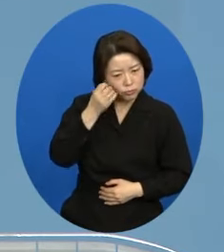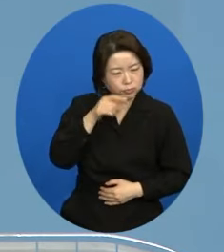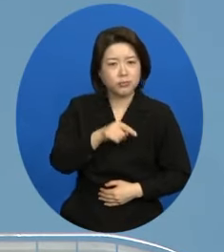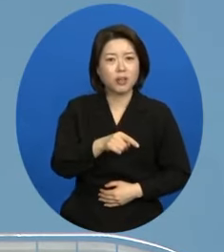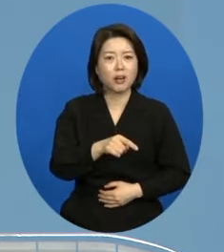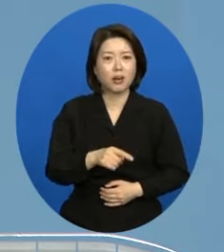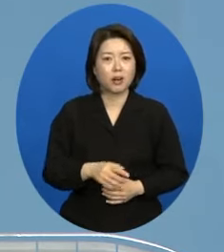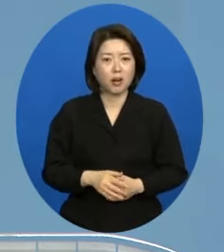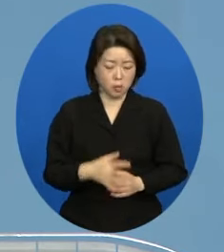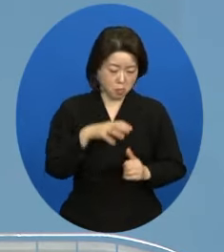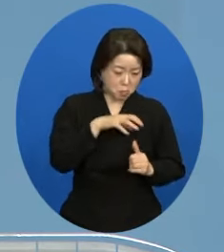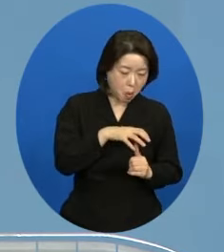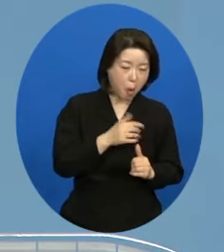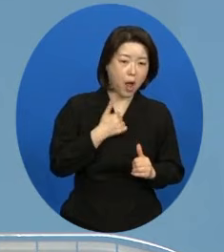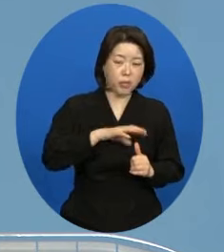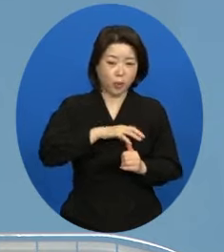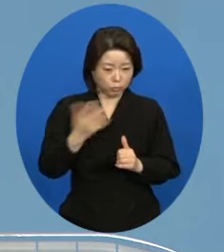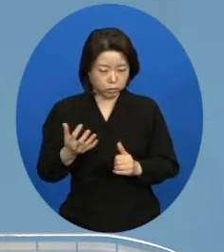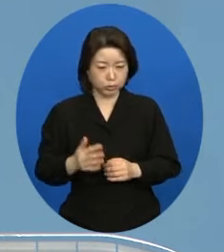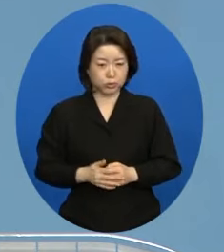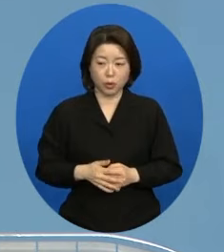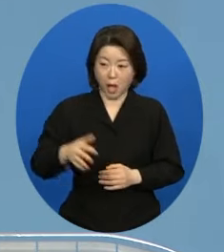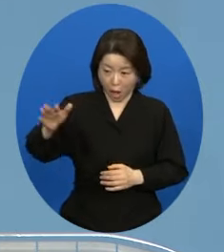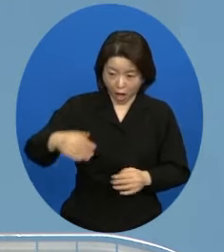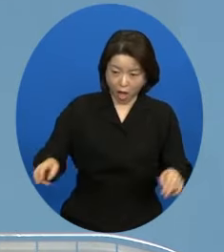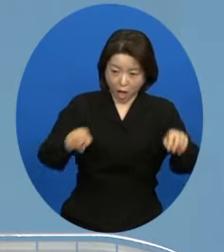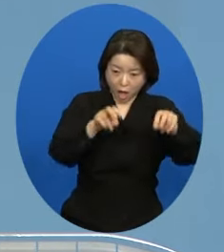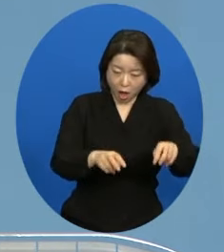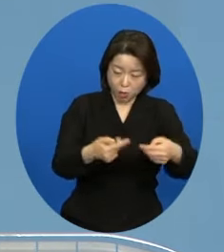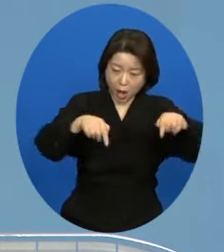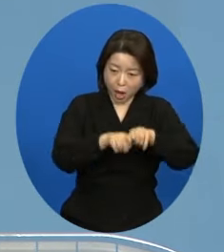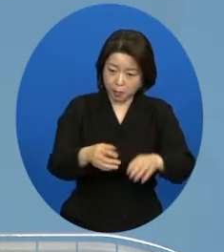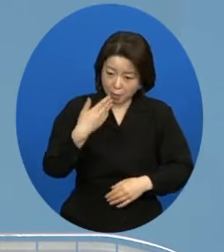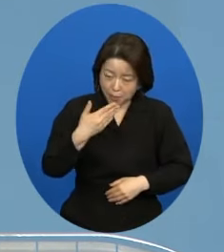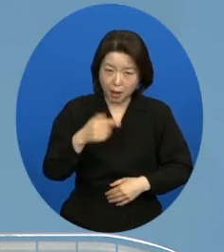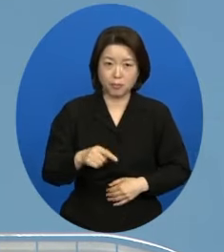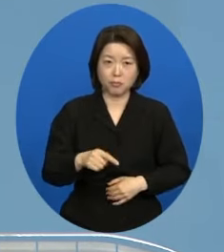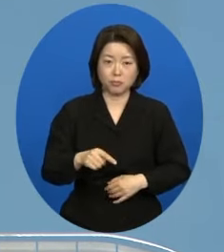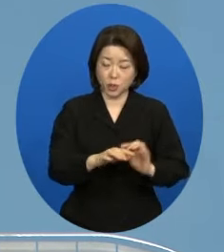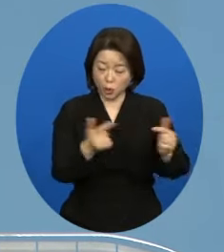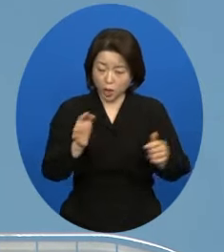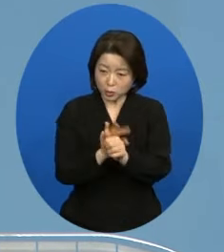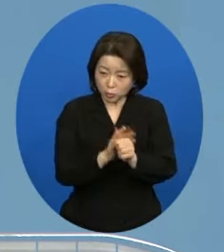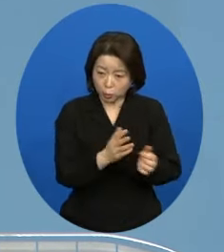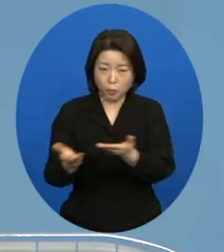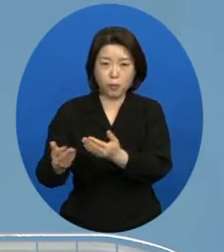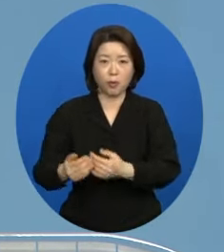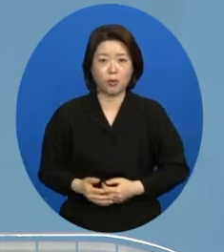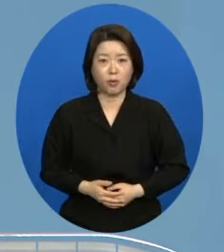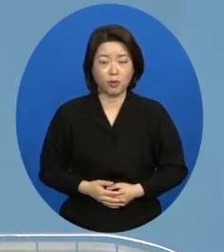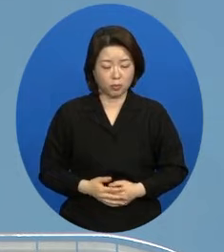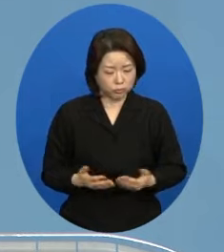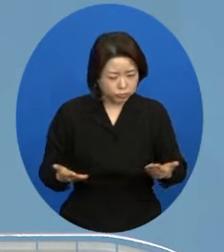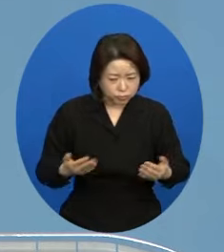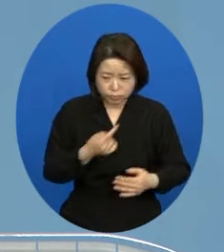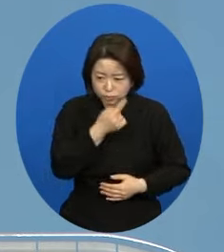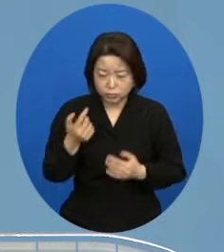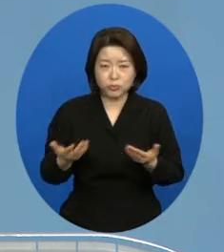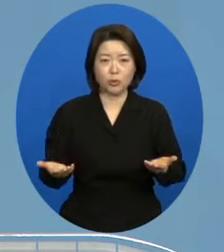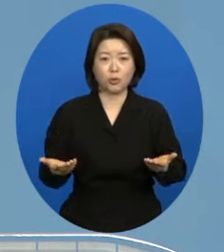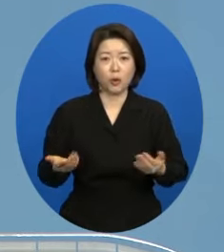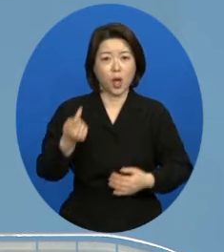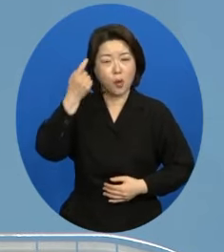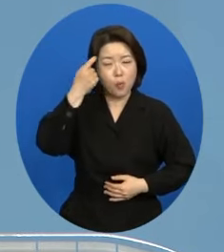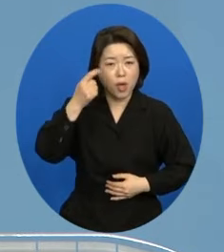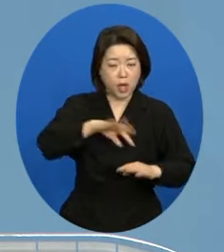지금 왜 이러냐 도대체 무슨 일이 벌어진 거냐 그냥 역사를 발생 아무런 그거 없어요 그럼 도대체